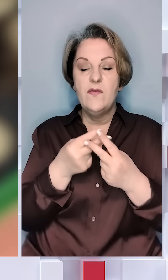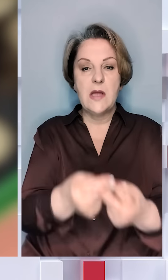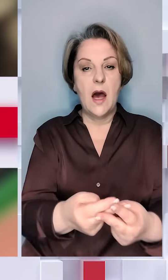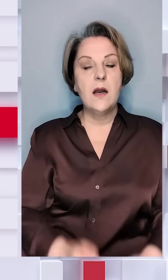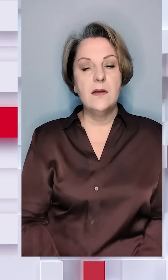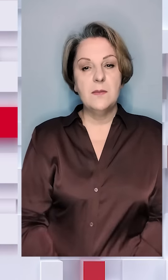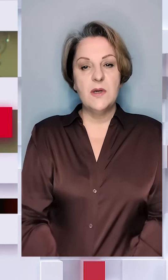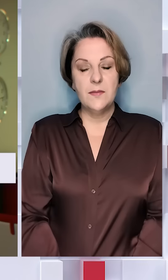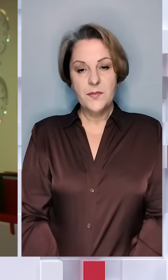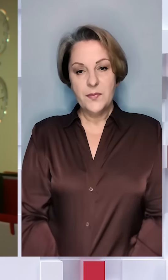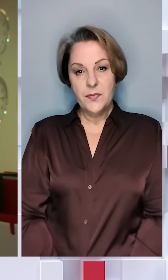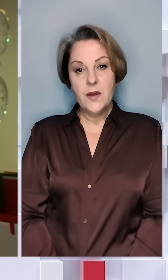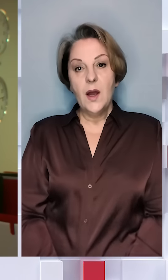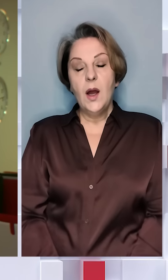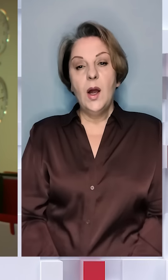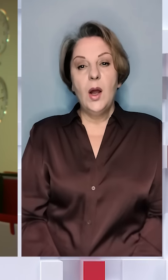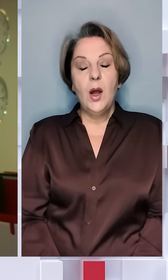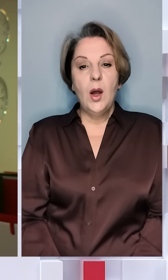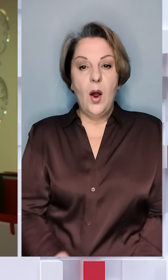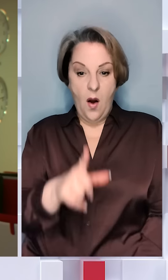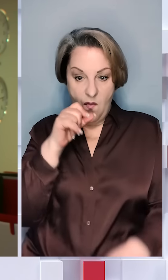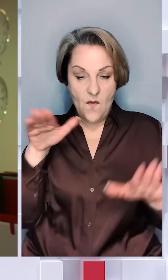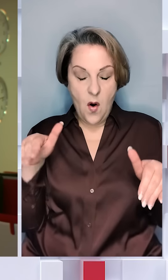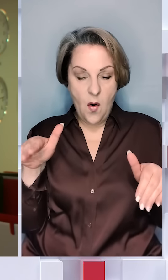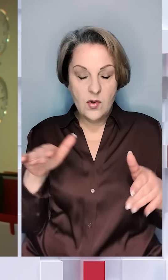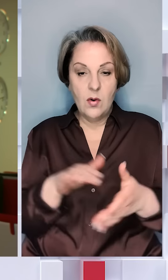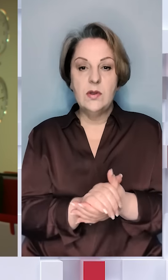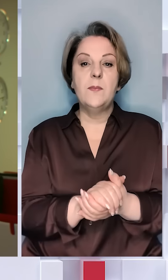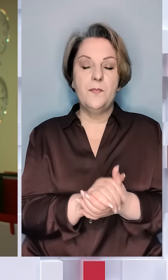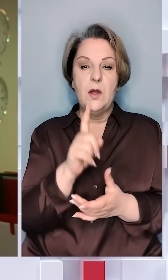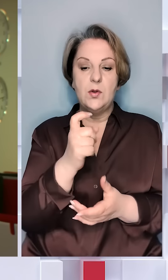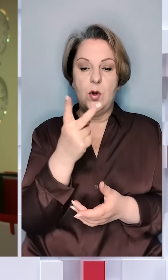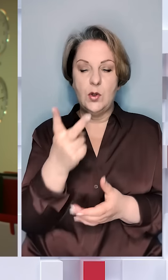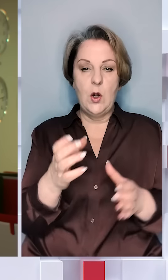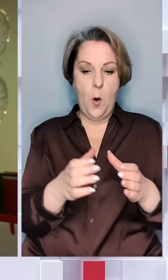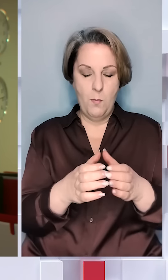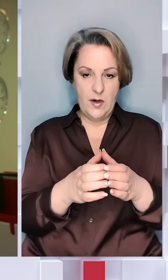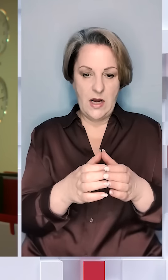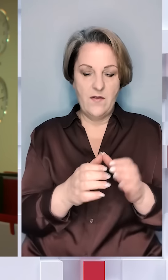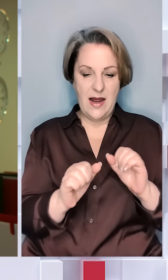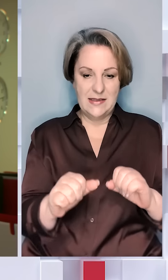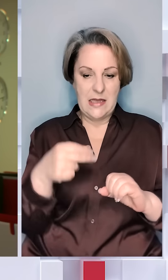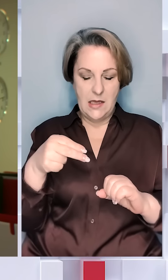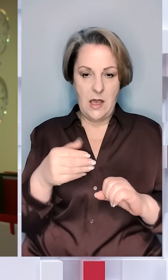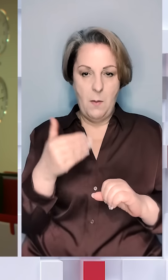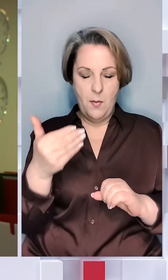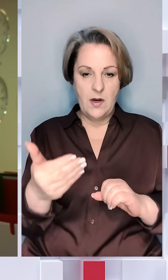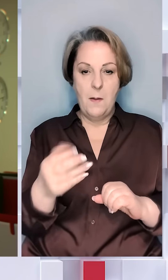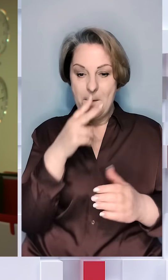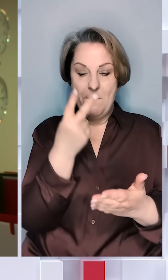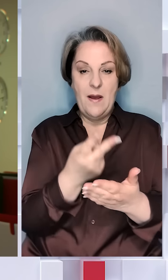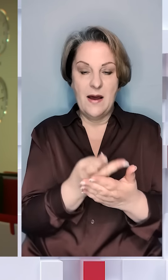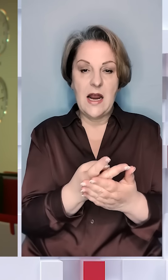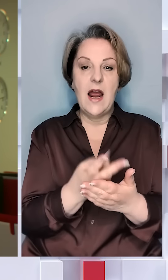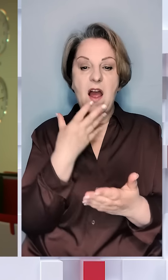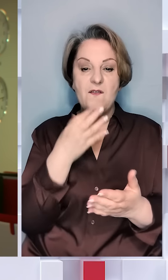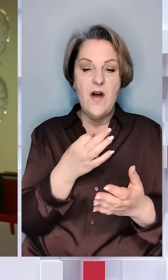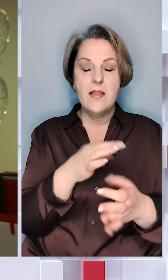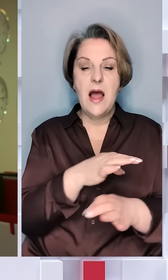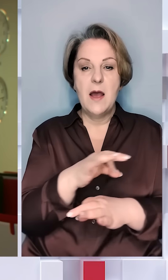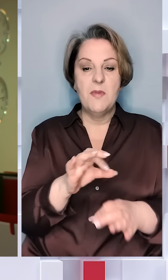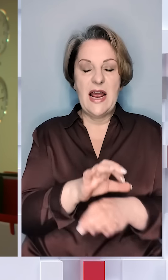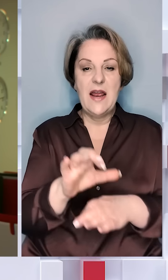ґратами. Бойові ворони. 102-га бригада тероборони, яка зараз боронить запорізький напрямок, презентувала власний